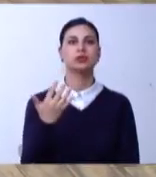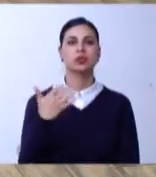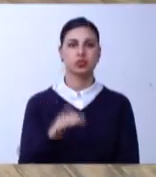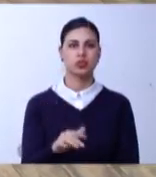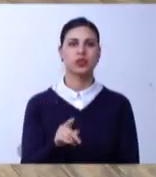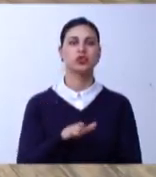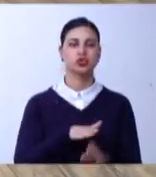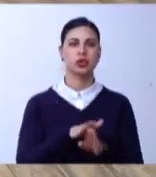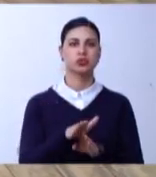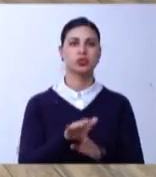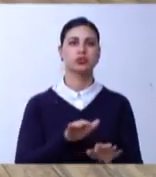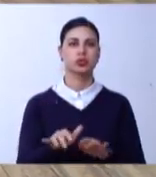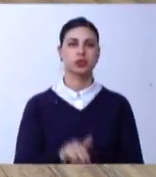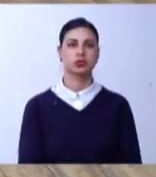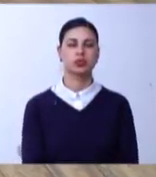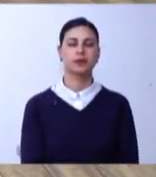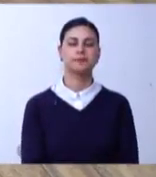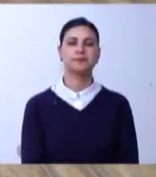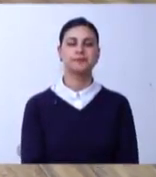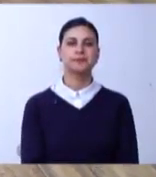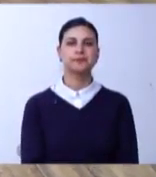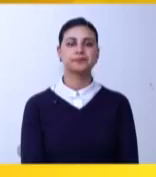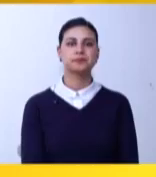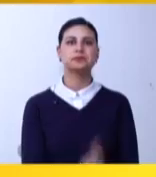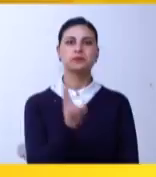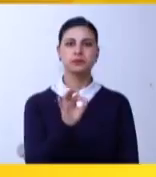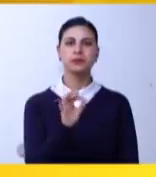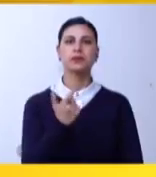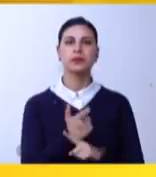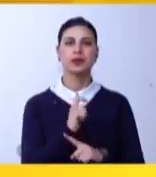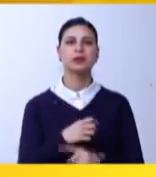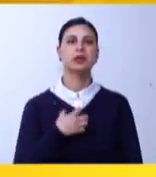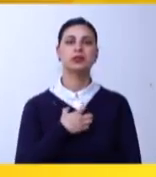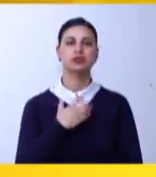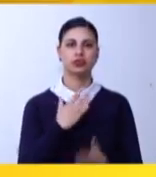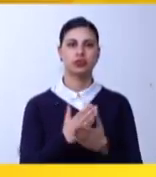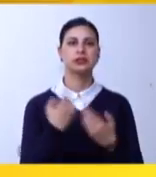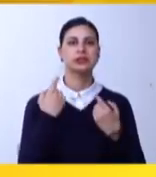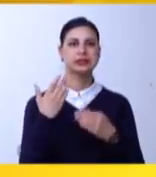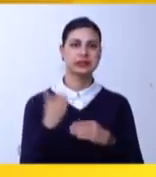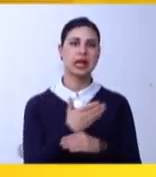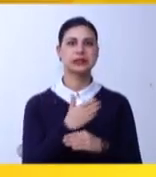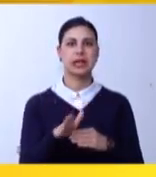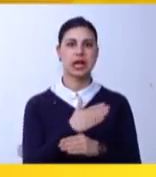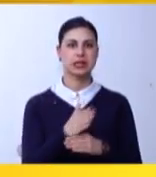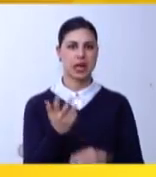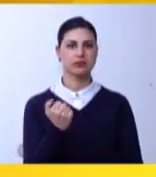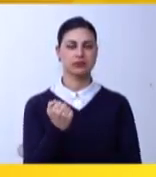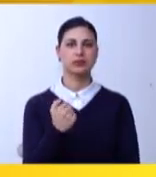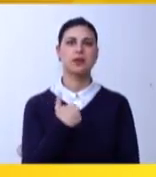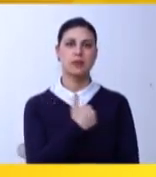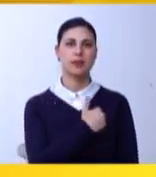ვთქვათ, შეასრულოს პროცედურა, ხო? მაგრამ ძალიან მნიშვნელოვანია, ცალსალკე ყველა ეს პუნქტი უნდა ვაღიაროთ. მე